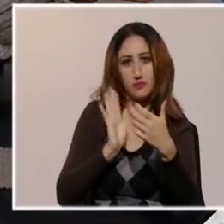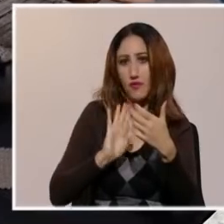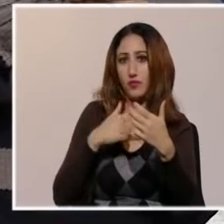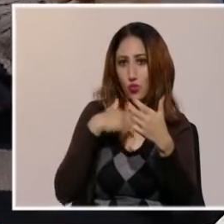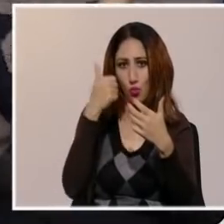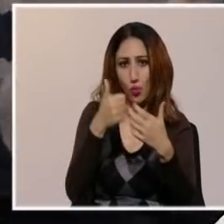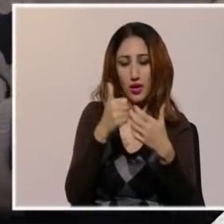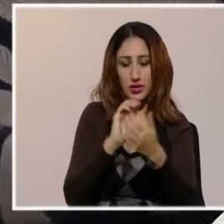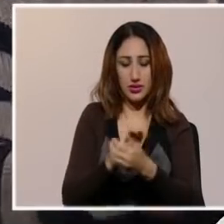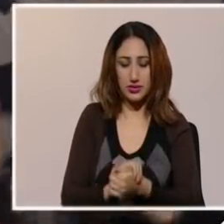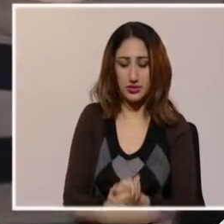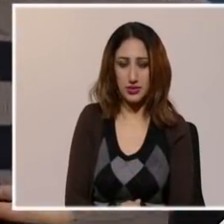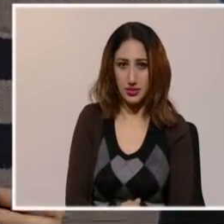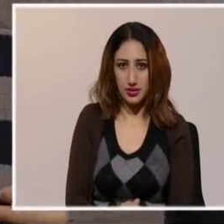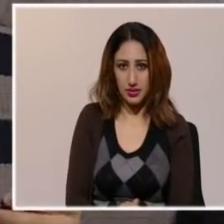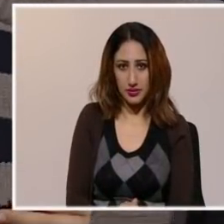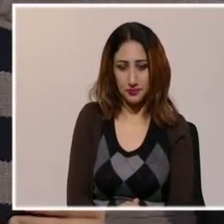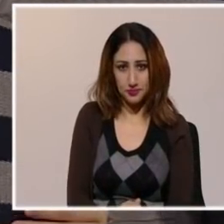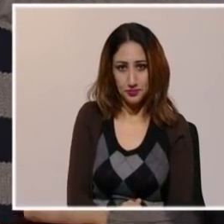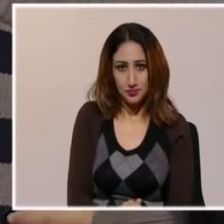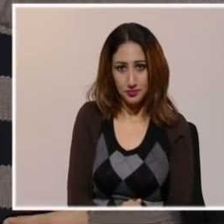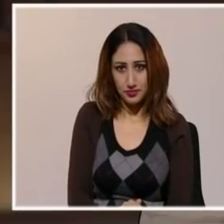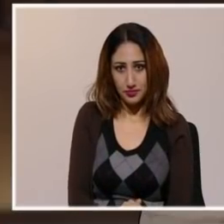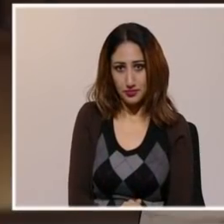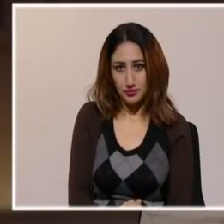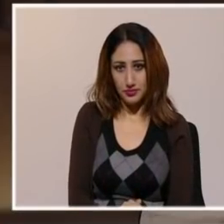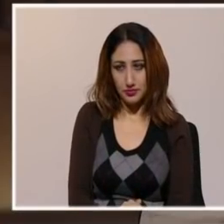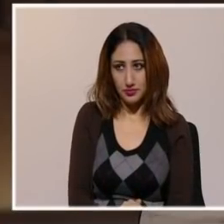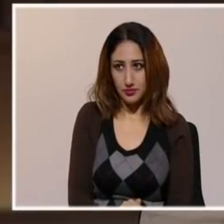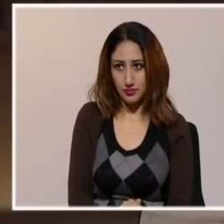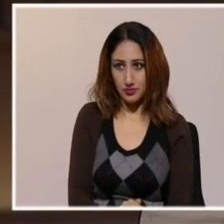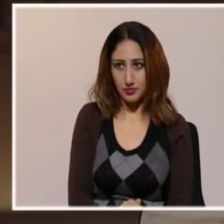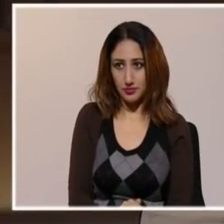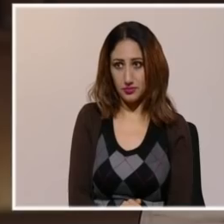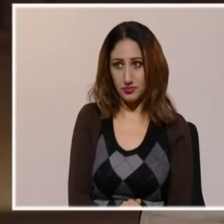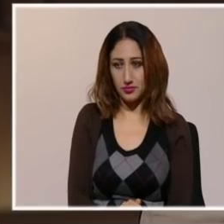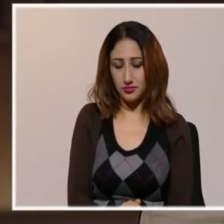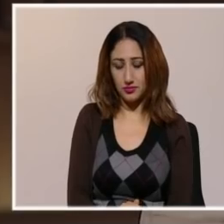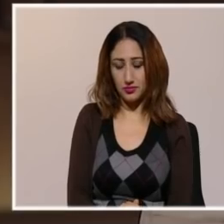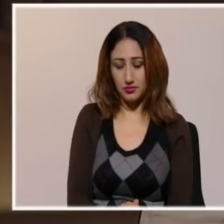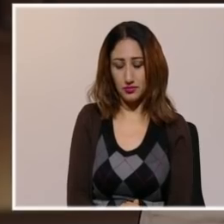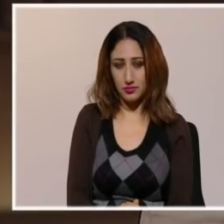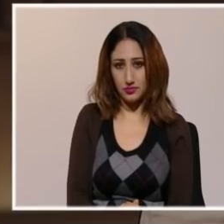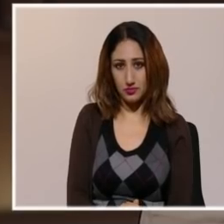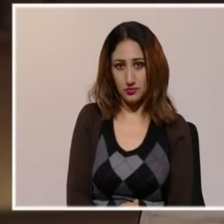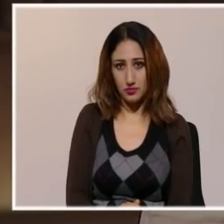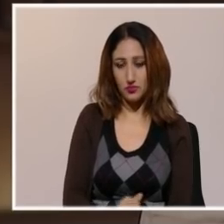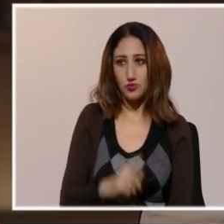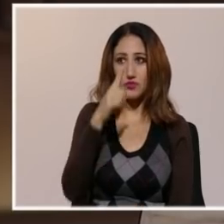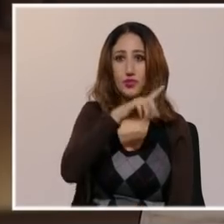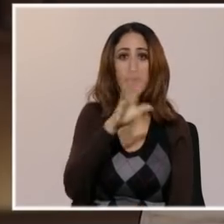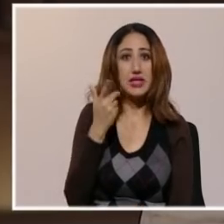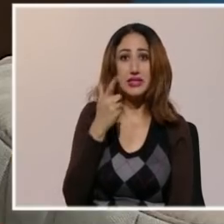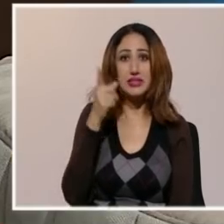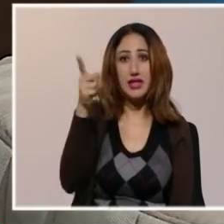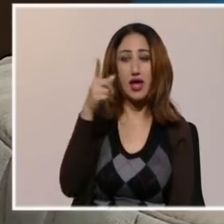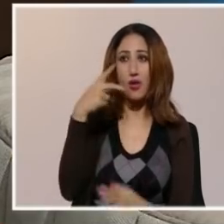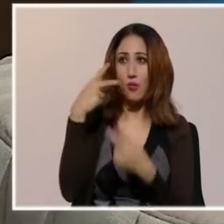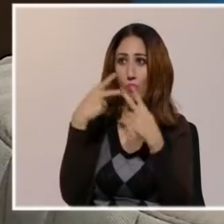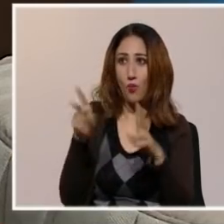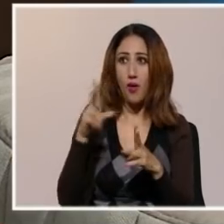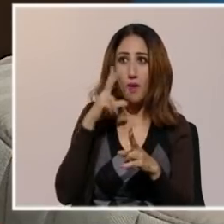بتضرب حاجه. 100 100 فيش حاجه. طب انت ازاي اقنعتها بقى انها تسيب ايطاليا وتيجي تعيش معاك في الفيوم؟ انا